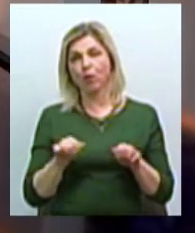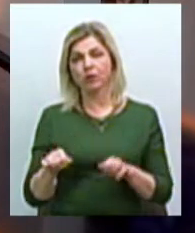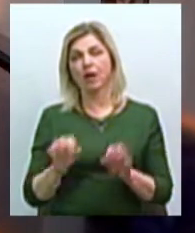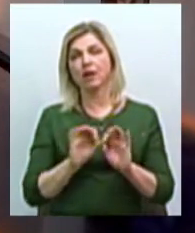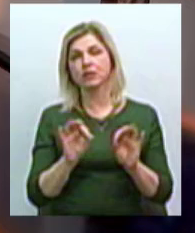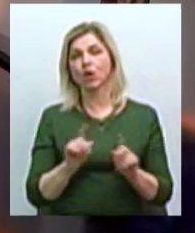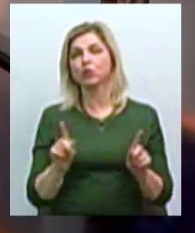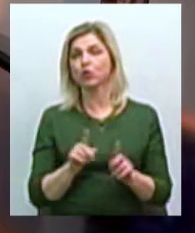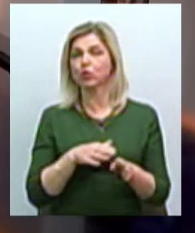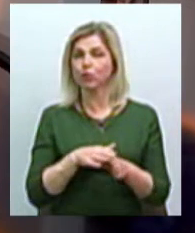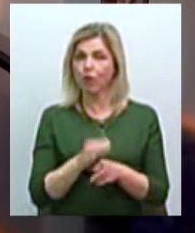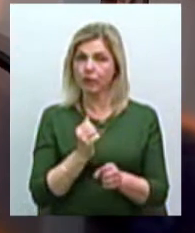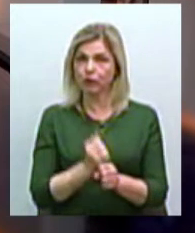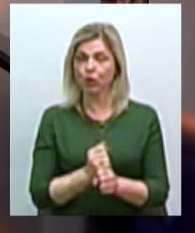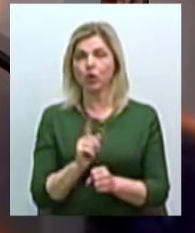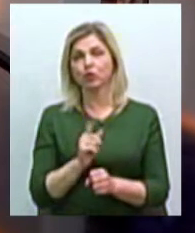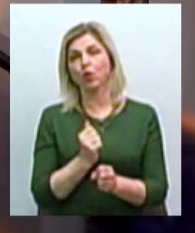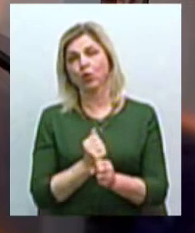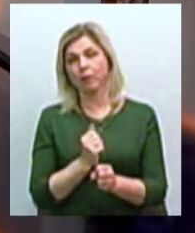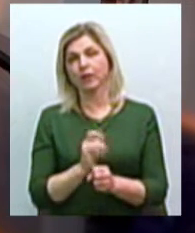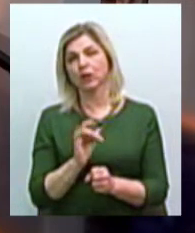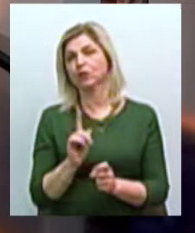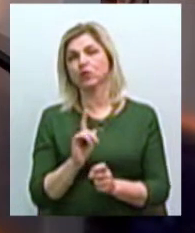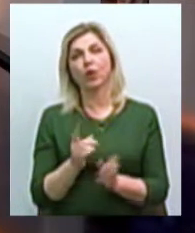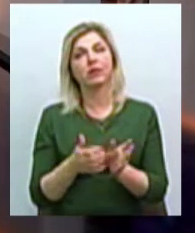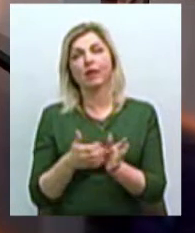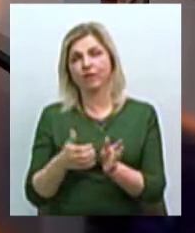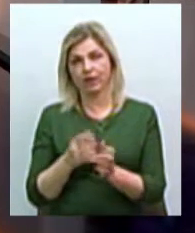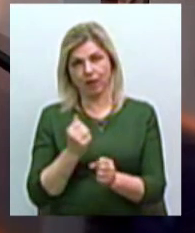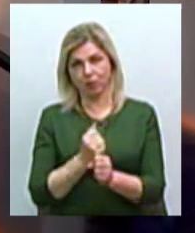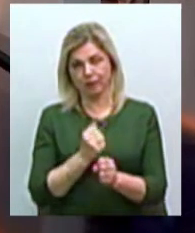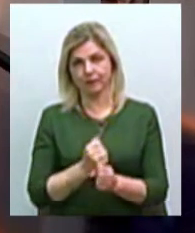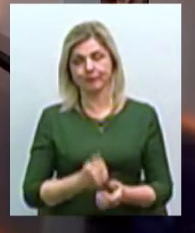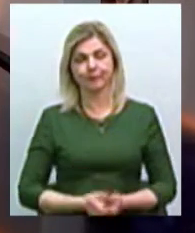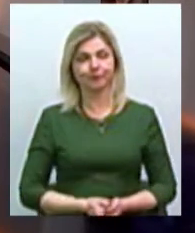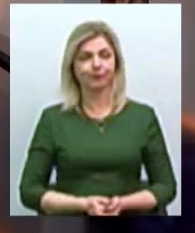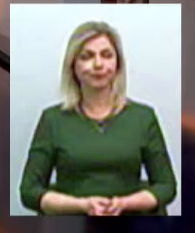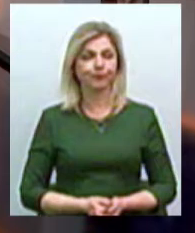що робиться, і що не зроблено вами і вашими підлеглими. Будь ласка, Олександр. Добре.